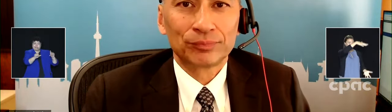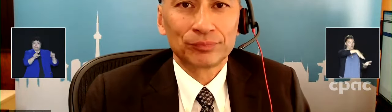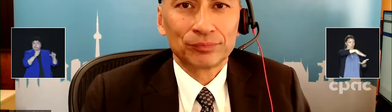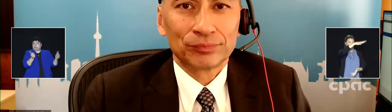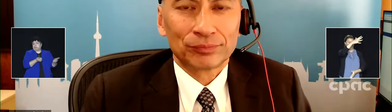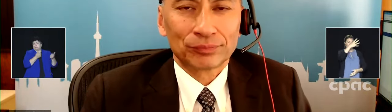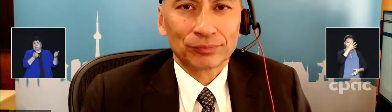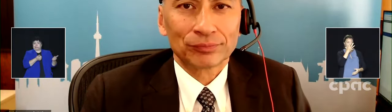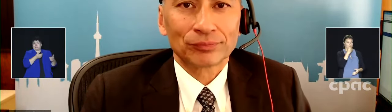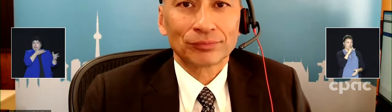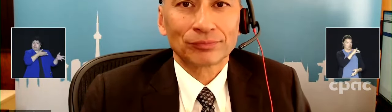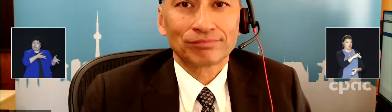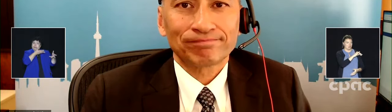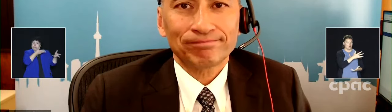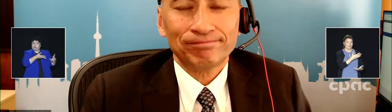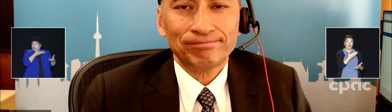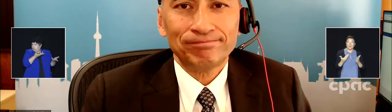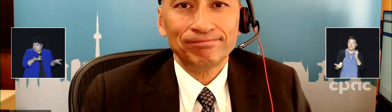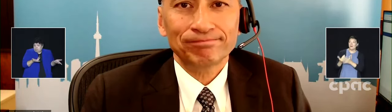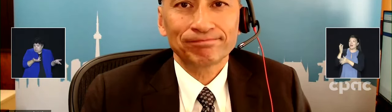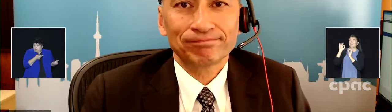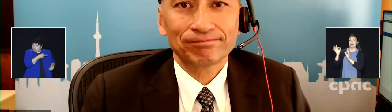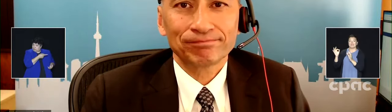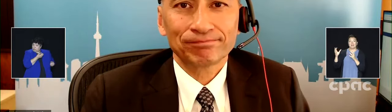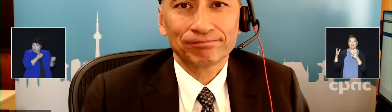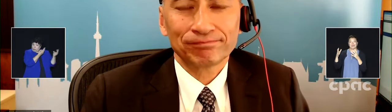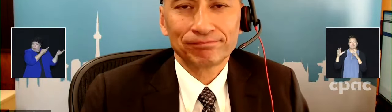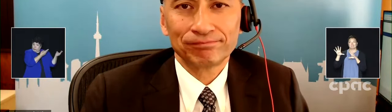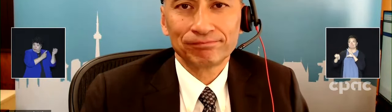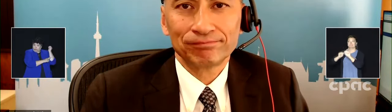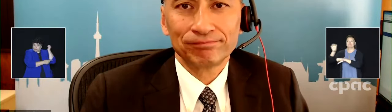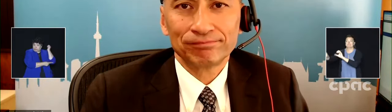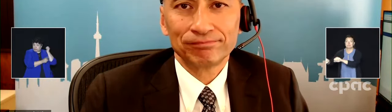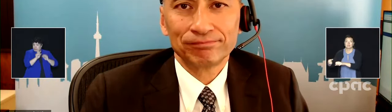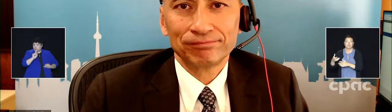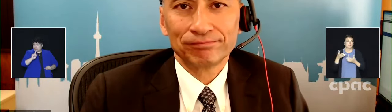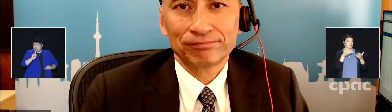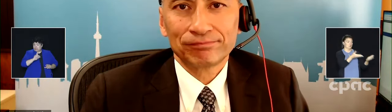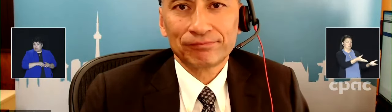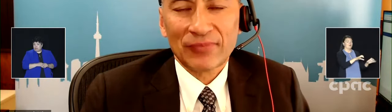une quantité importante de vaccins qui vont demeurer inutilisés?